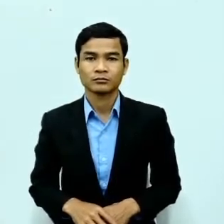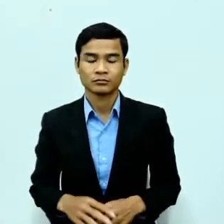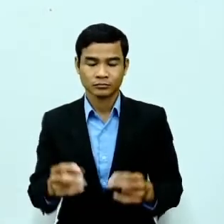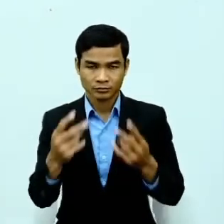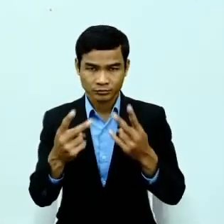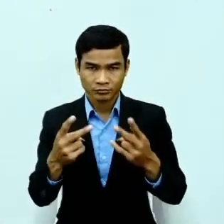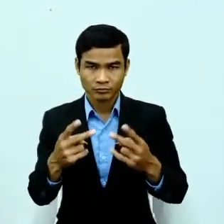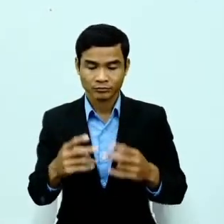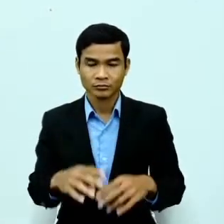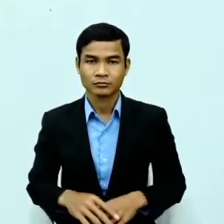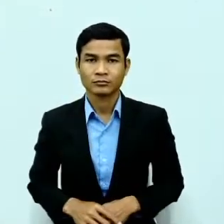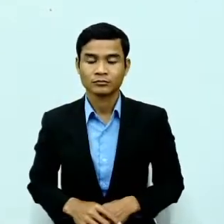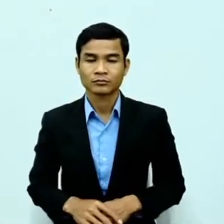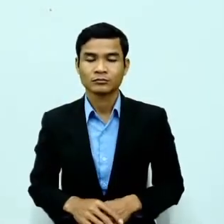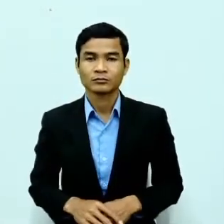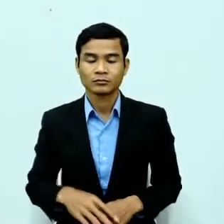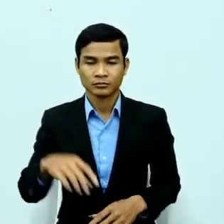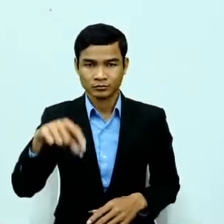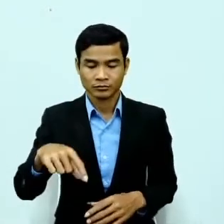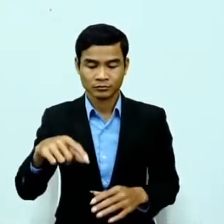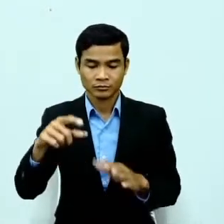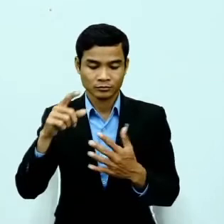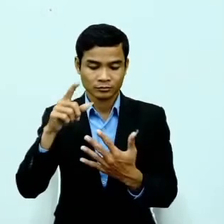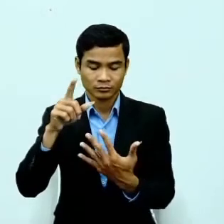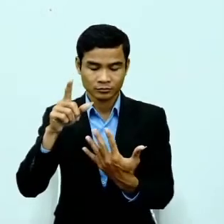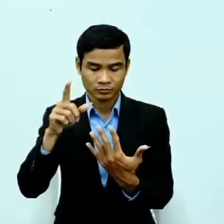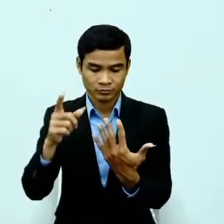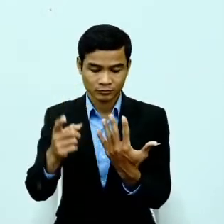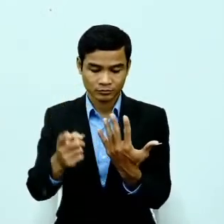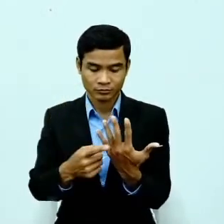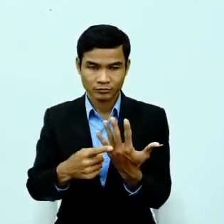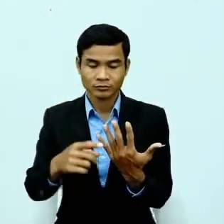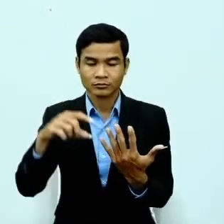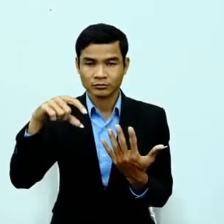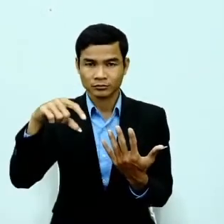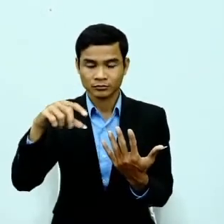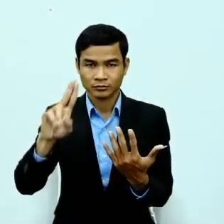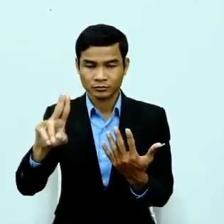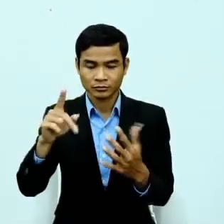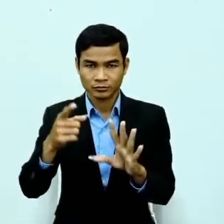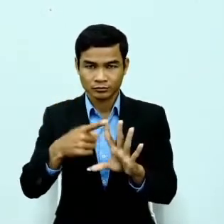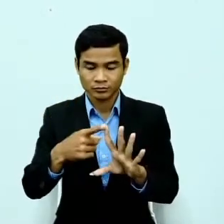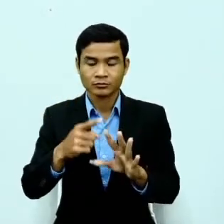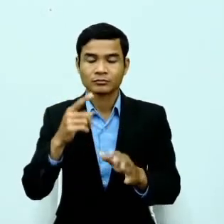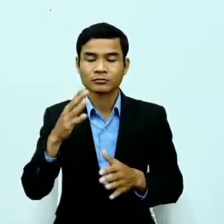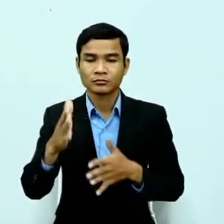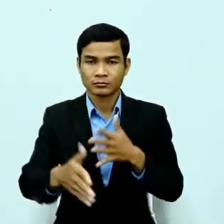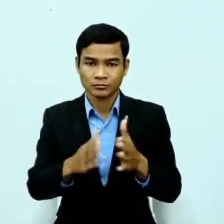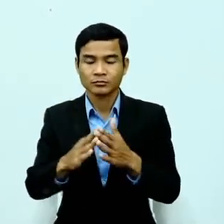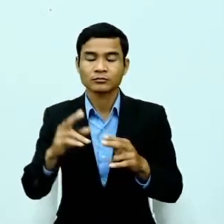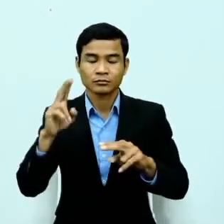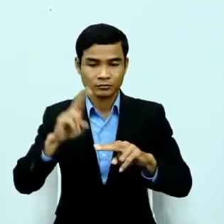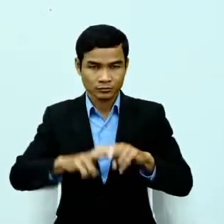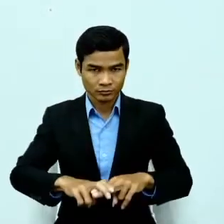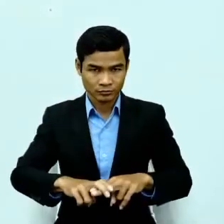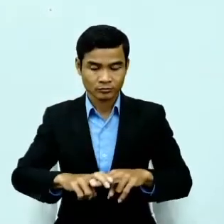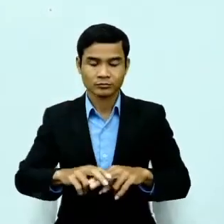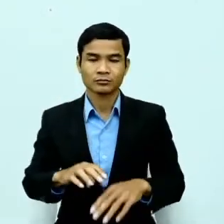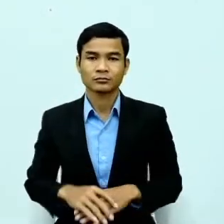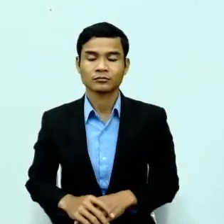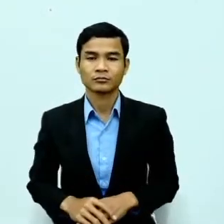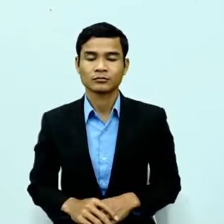tiếng toán co áo cầu o ấy ấy cầu